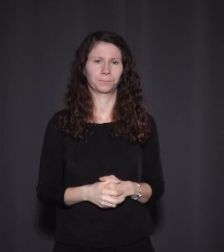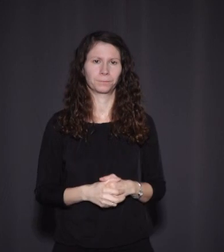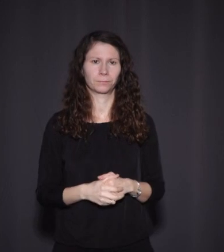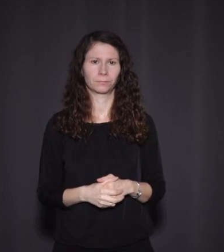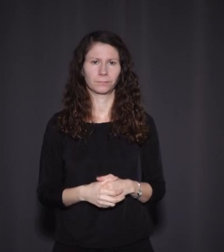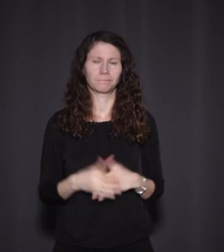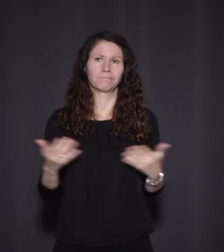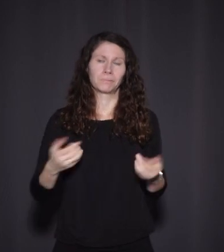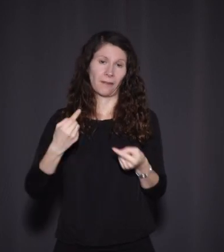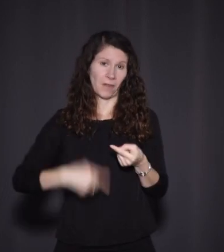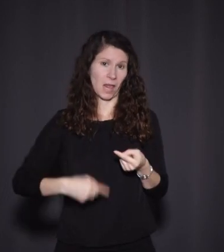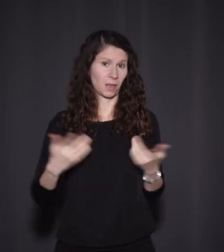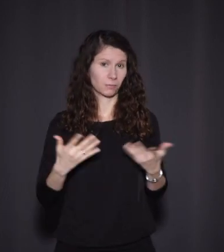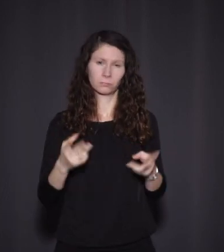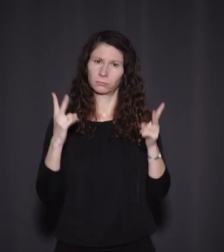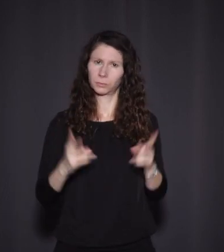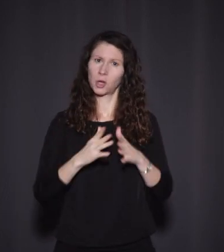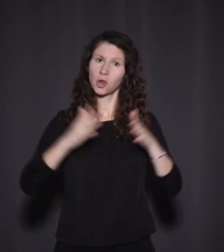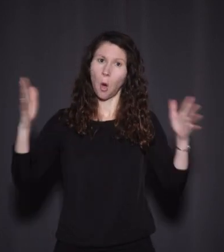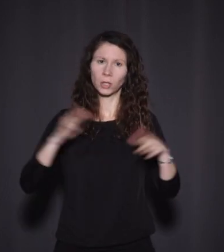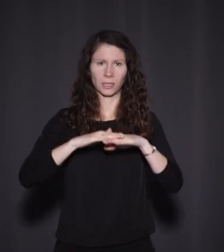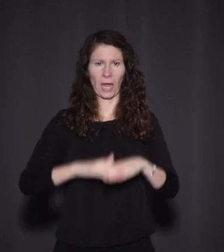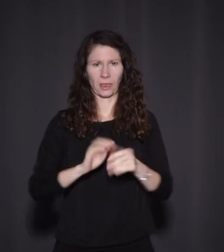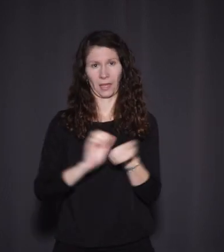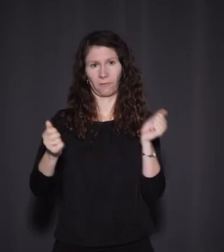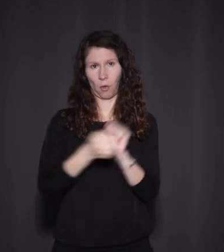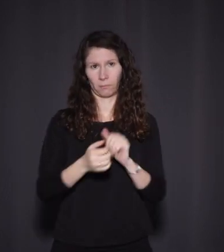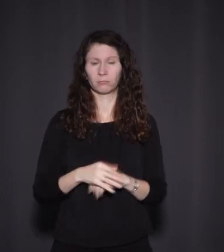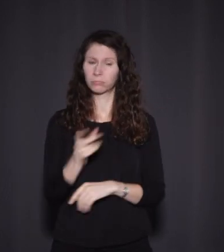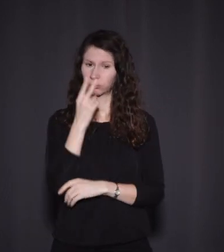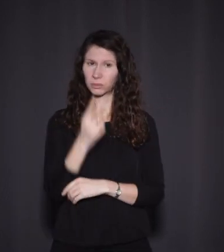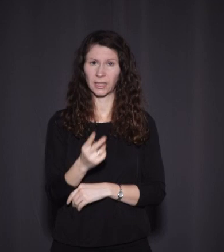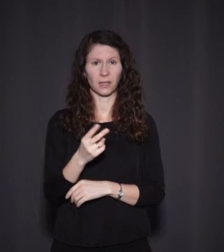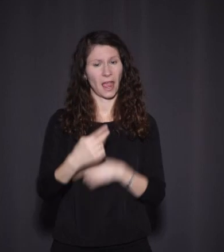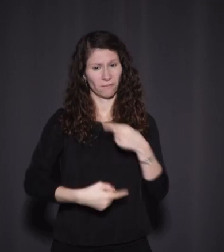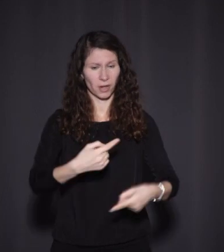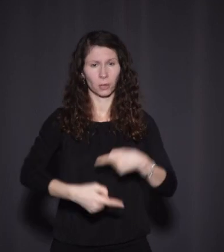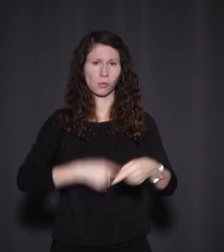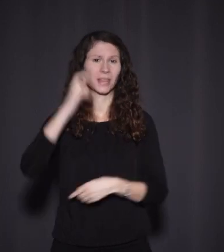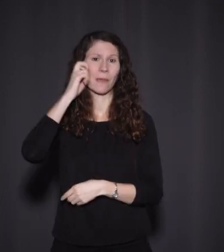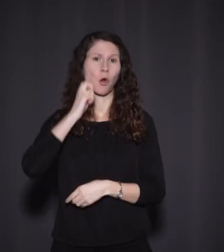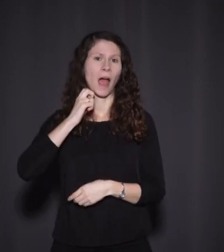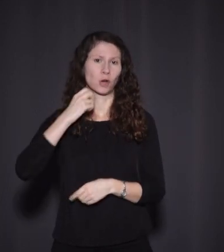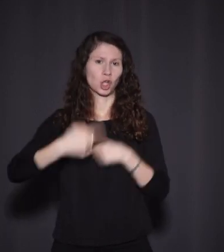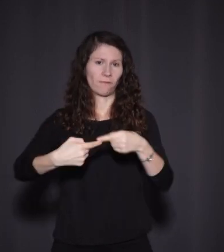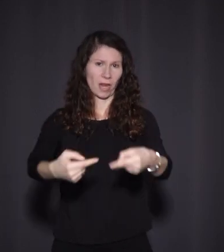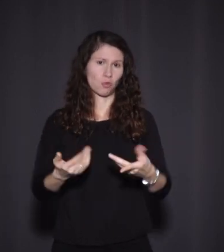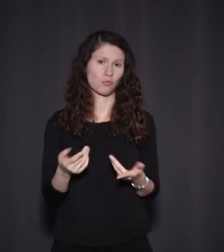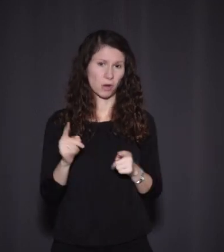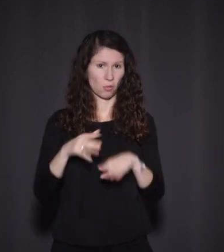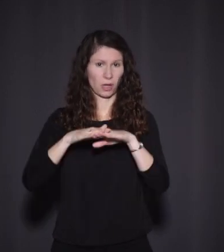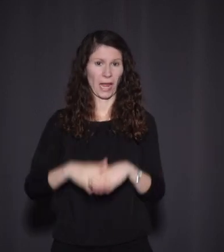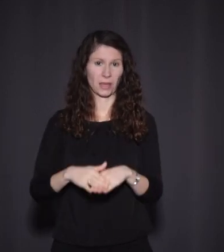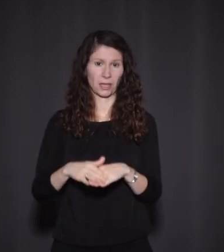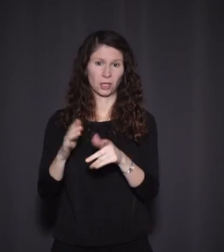Das, was fehlt, wäre eine wirklich große Rentenreform. Wir sehen die Entwicklung, wir sehen die demografische Entwicklung und wir sehen, dass die Zuschüsse in die Rentenkasse